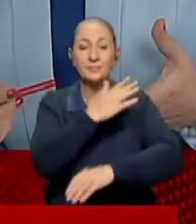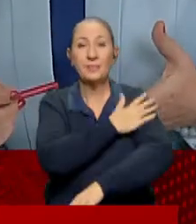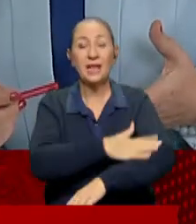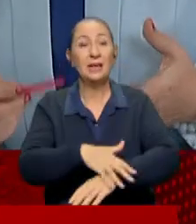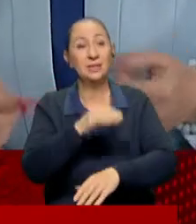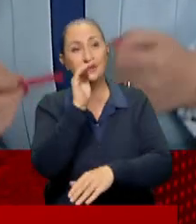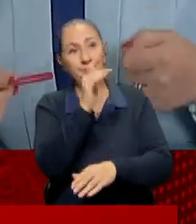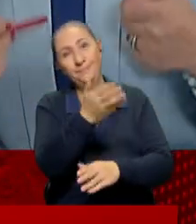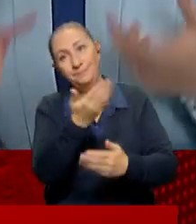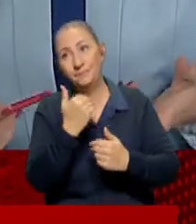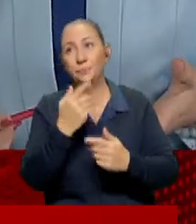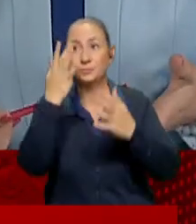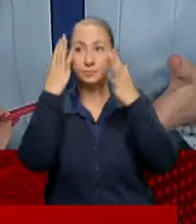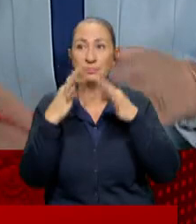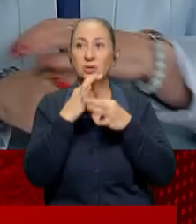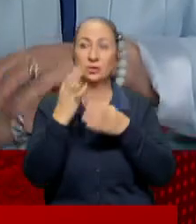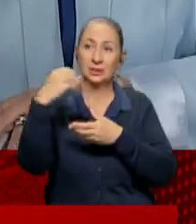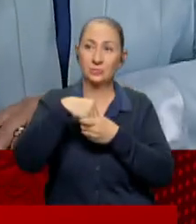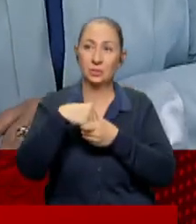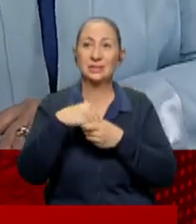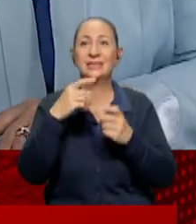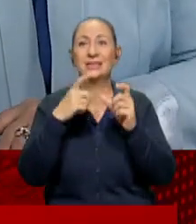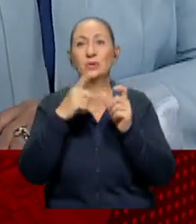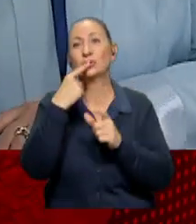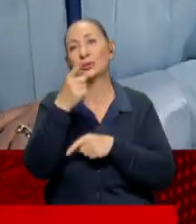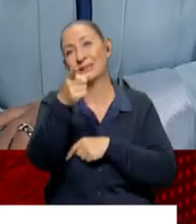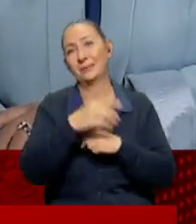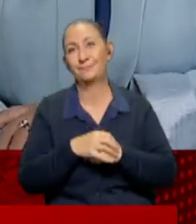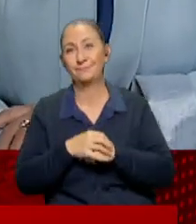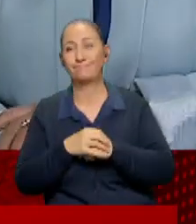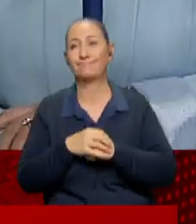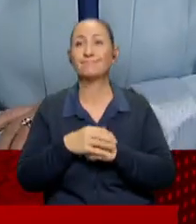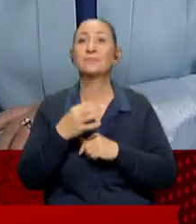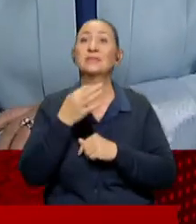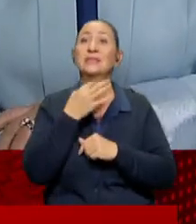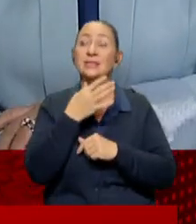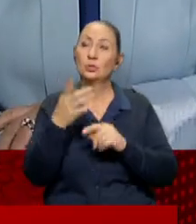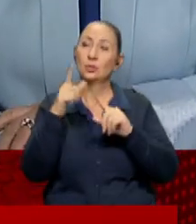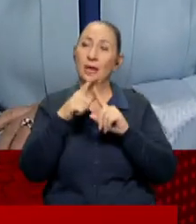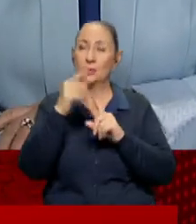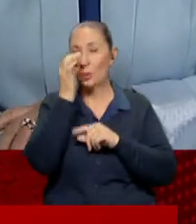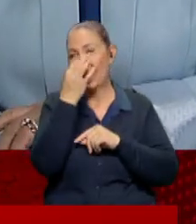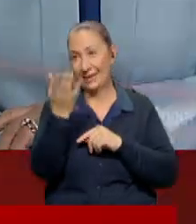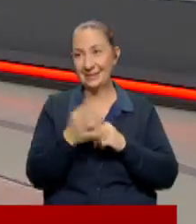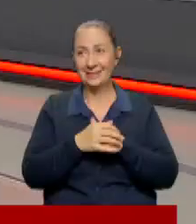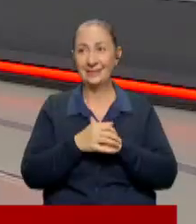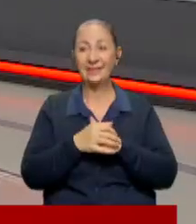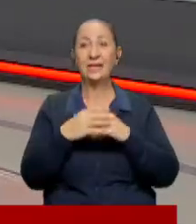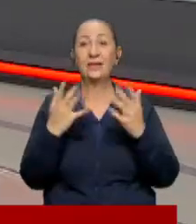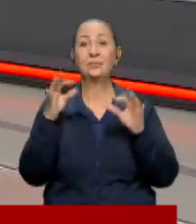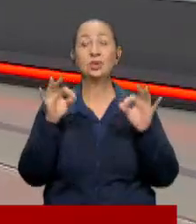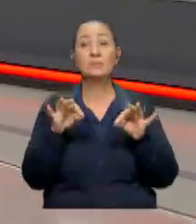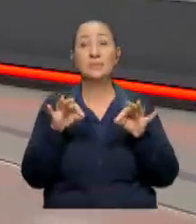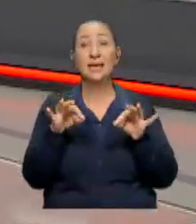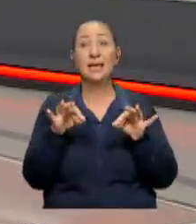helalleşme çağrısı olacak ve başörtüsünü kapsayacak. Selçuk, söz sende. Teşekkür ederiz. Tülay, kolay gelsin. Efendim, şimdi